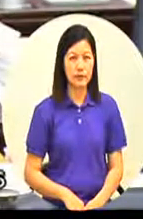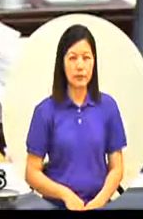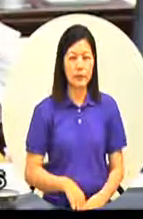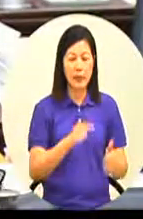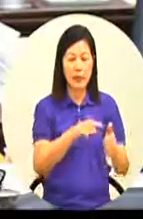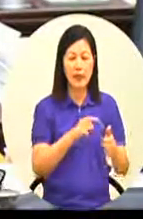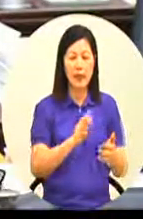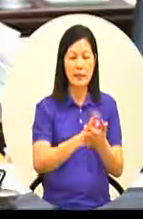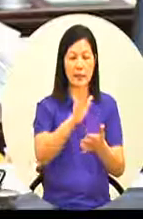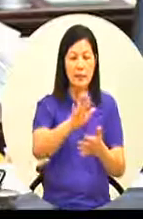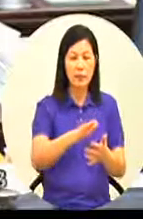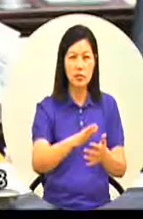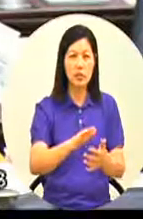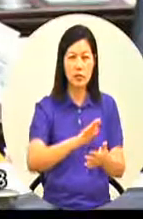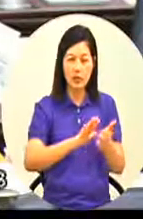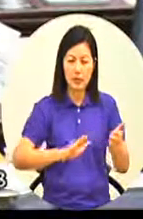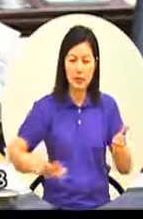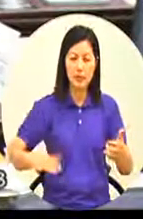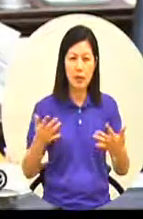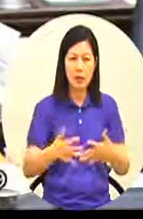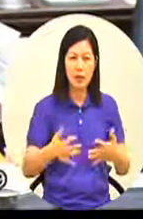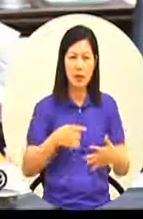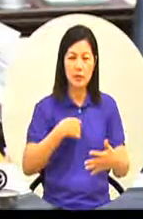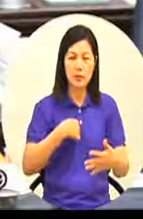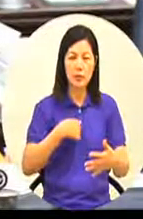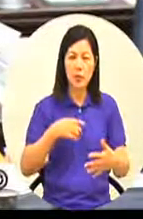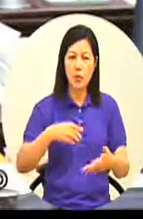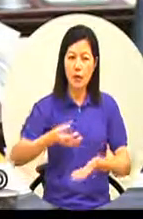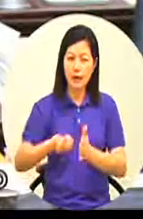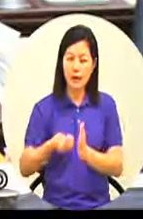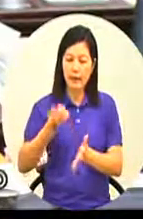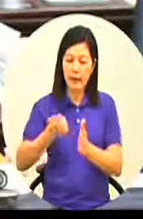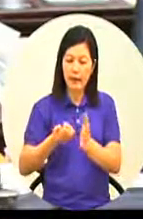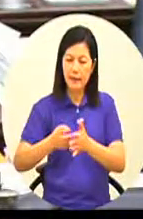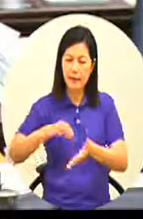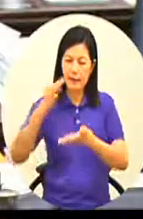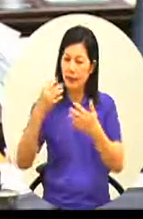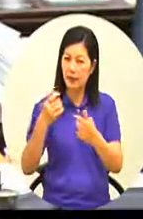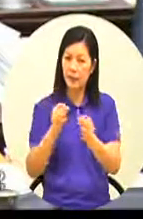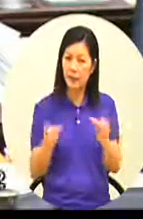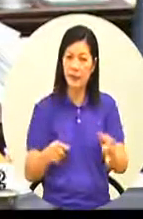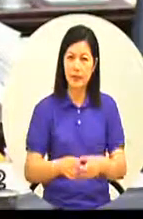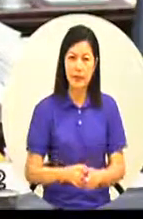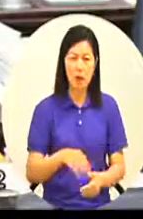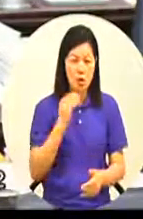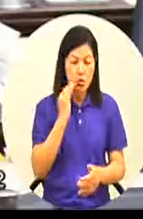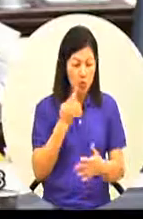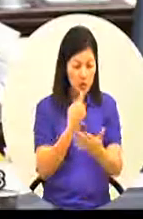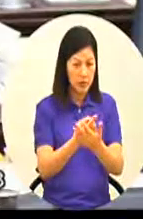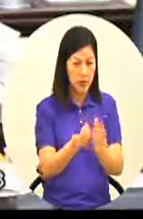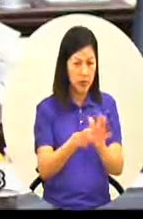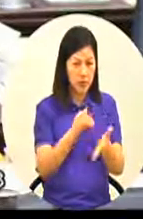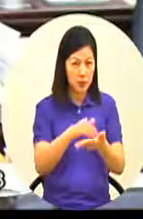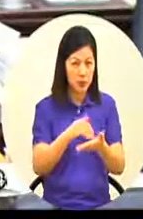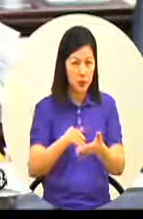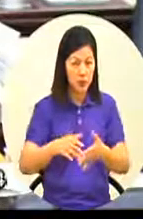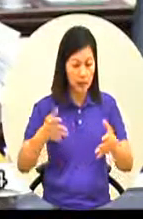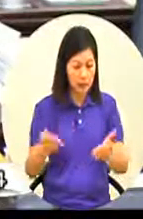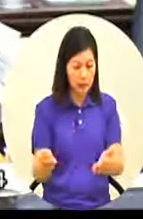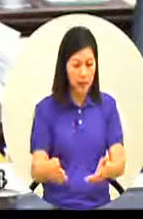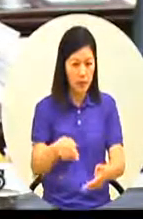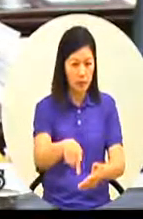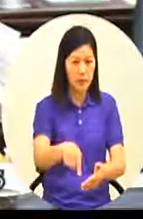生 的问题是跟我刚刚提的不太一样，但是我觉得如果我们参与式预算要做有关建设的部分，可以做这样来处理，这